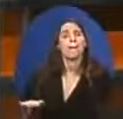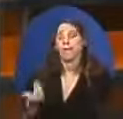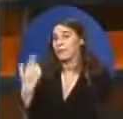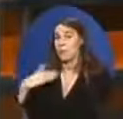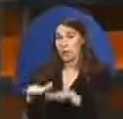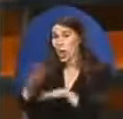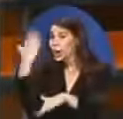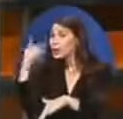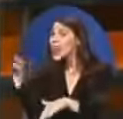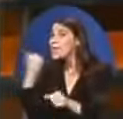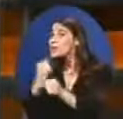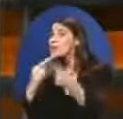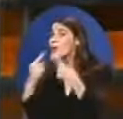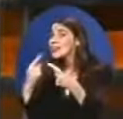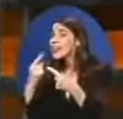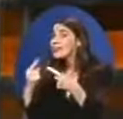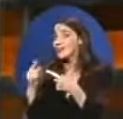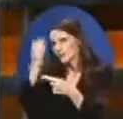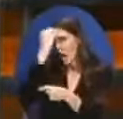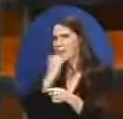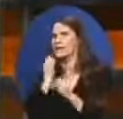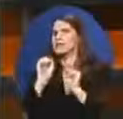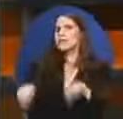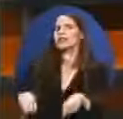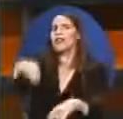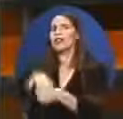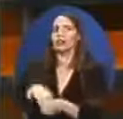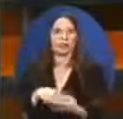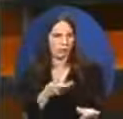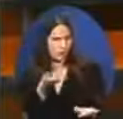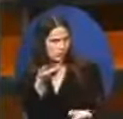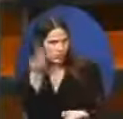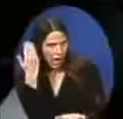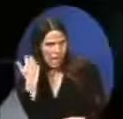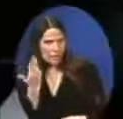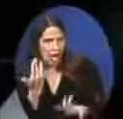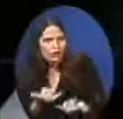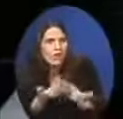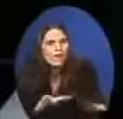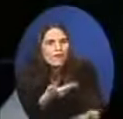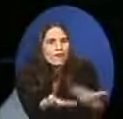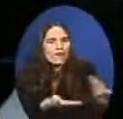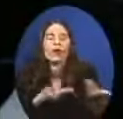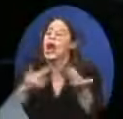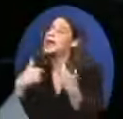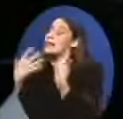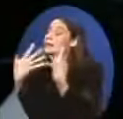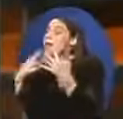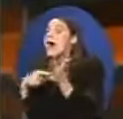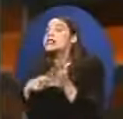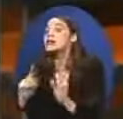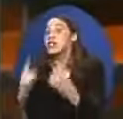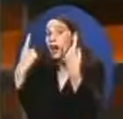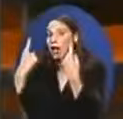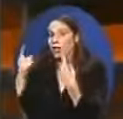הקודמת הם ניהלו את המסע ומתן, החמאס היה לשלטון. אבל זה מה שהיה אז, אני מניח אני מקבל, אבל מה יהיה? אבל אני מסביר למה זה קרה. כי